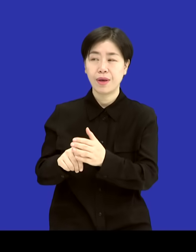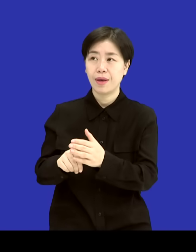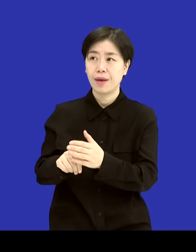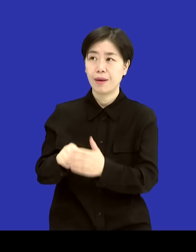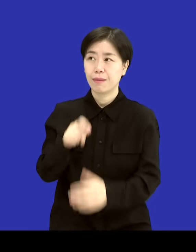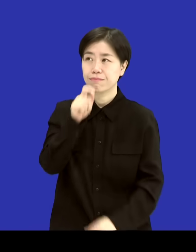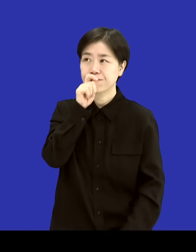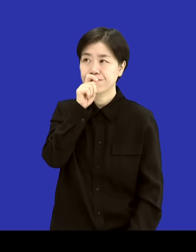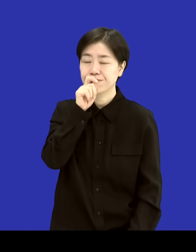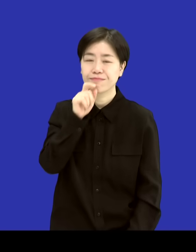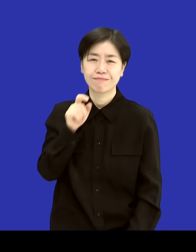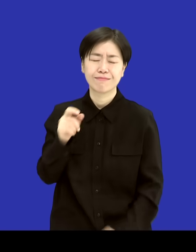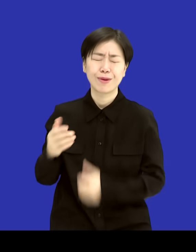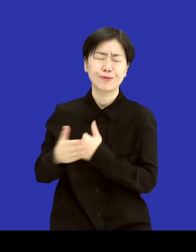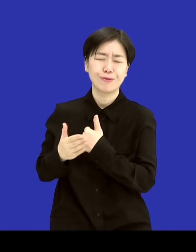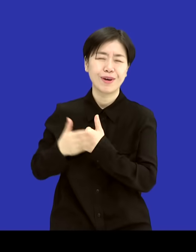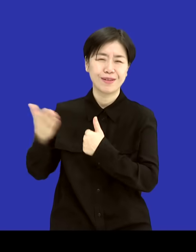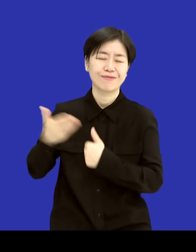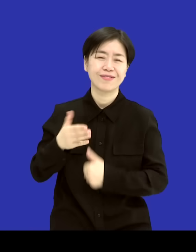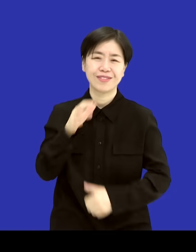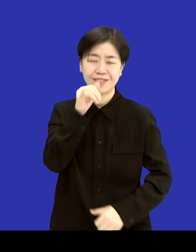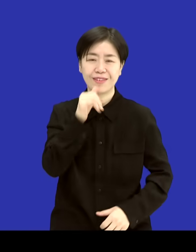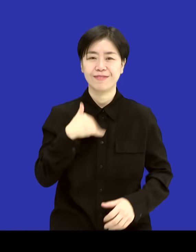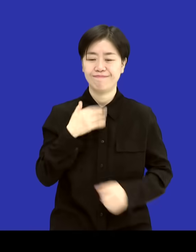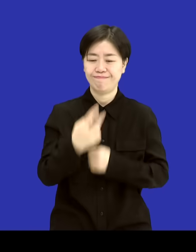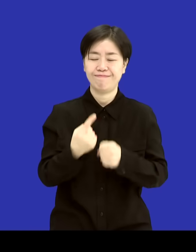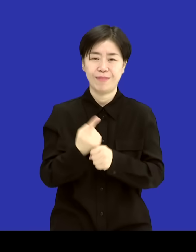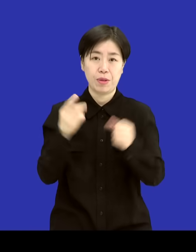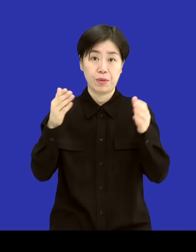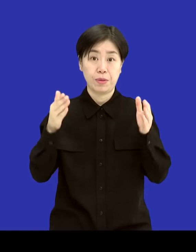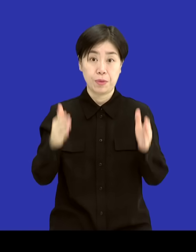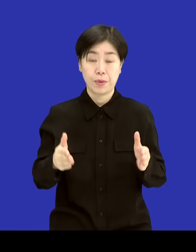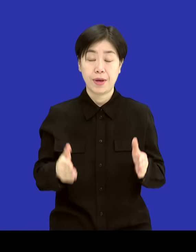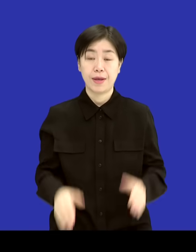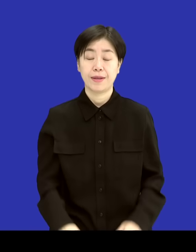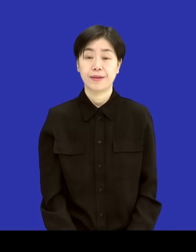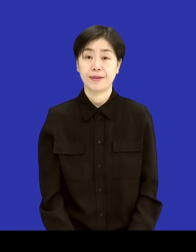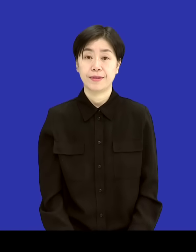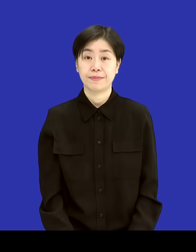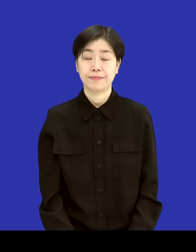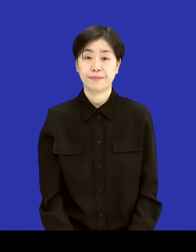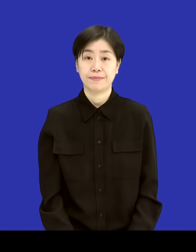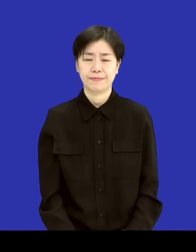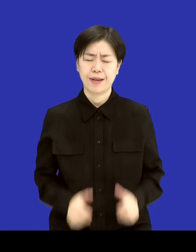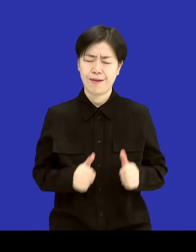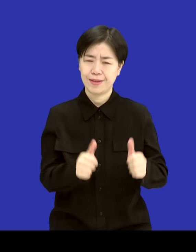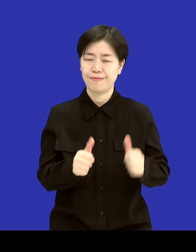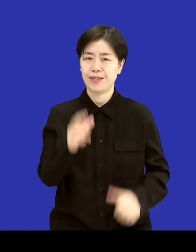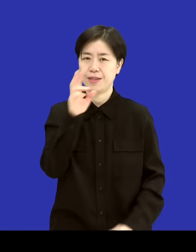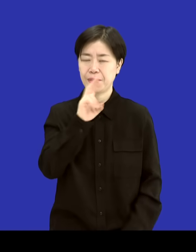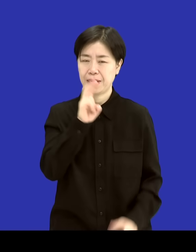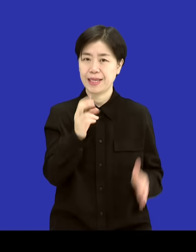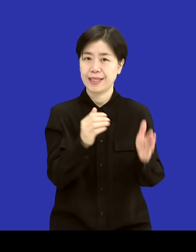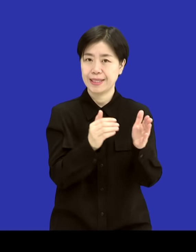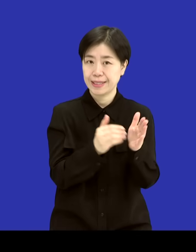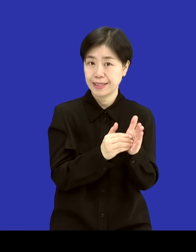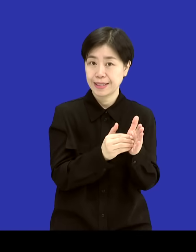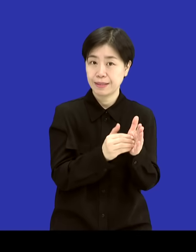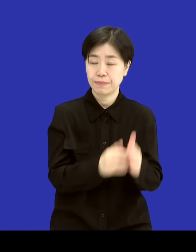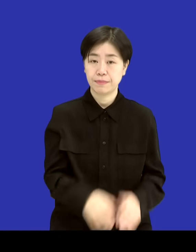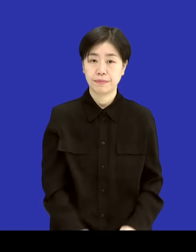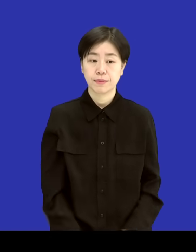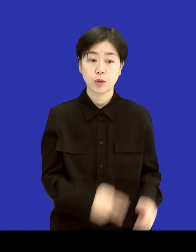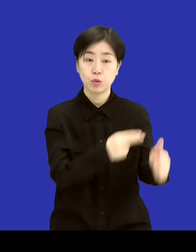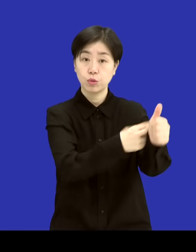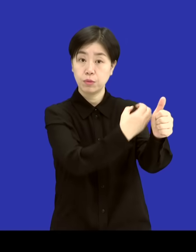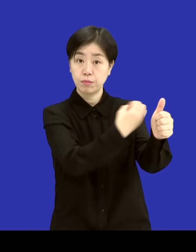예, 그렇게 해서 정말 1년 동안 열심히 해서 거의 1학년 끝날 때쯤 이제 교수님께서 내년에는 이제